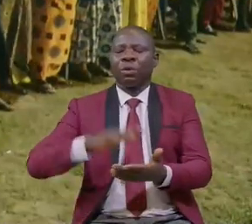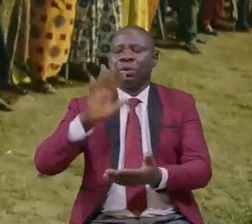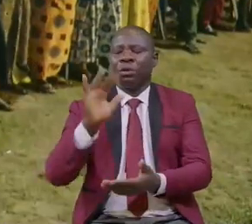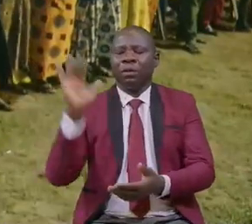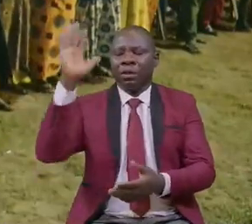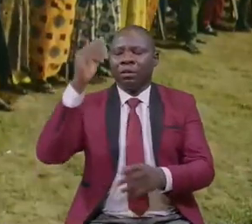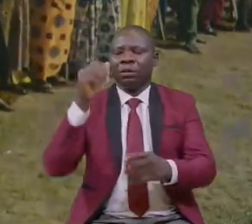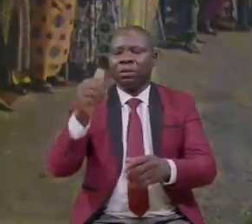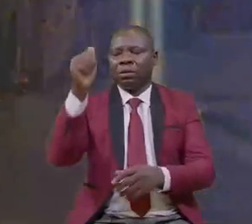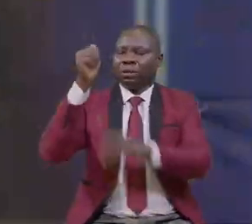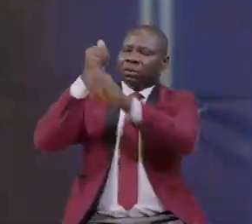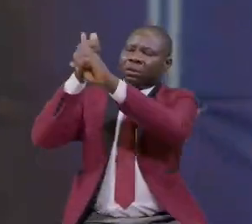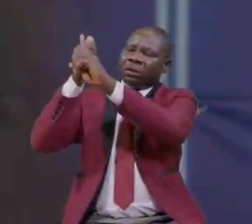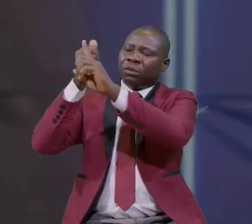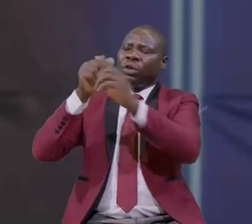Glorifie-toi.